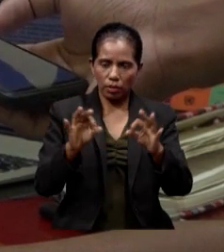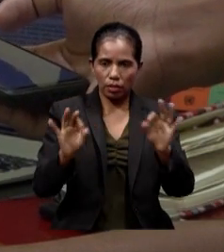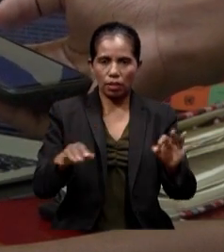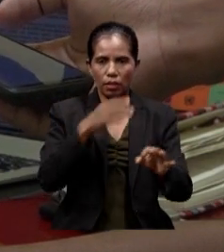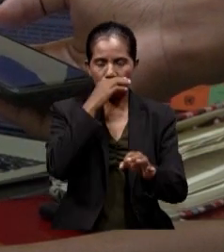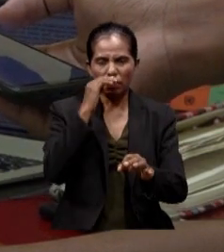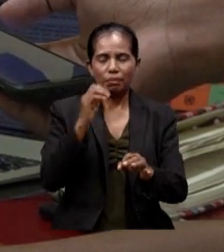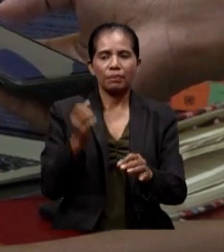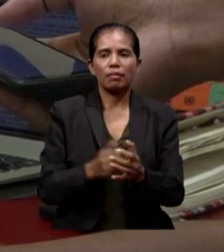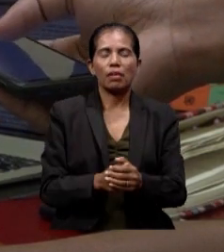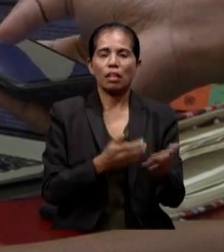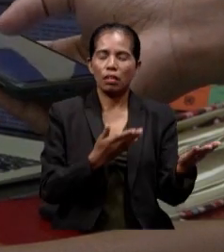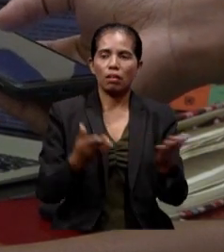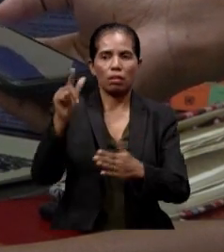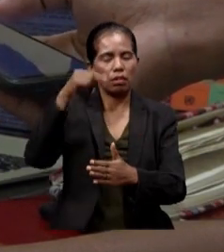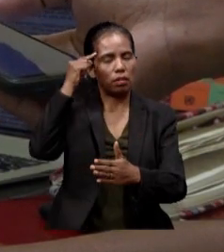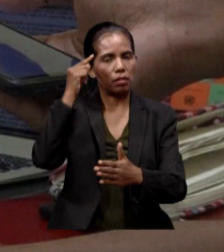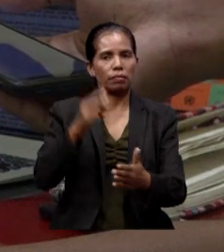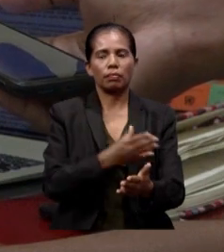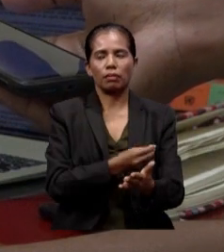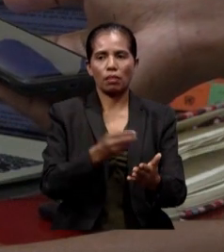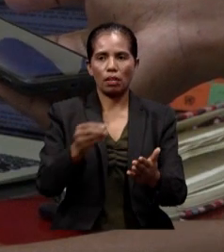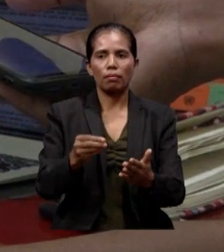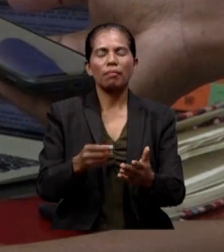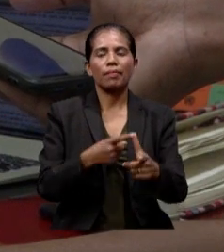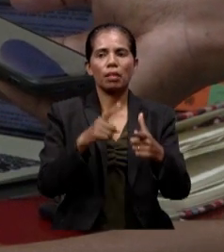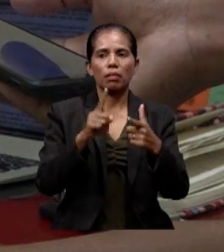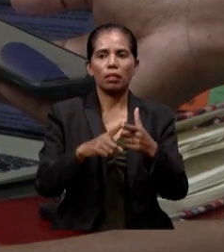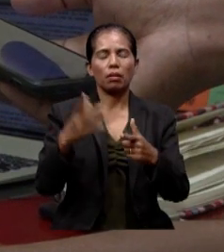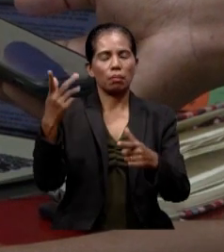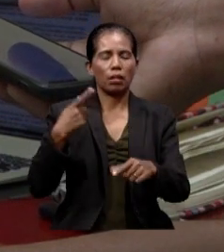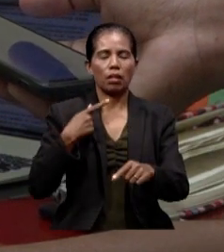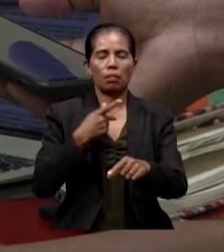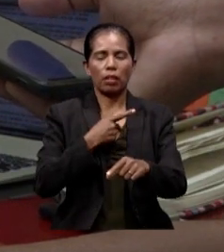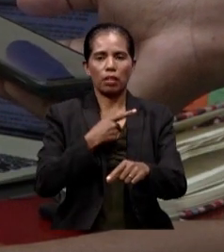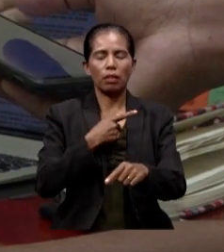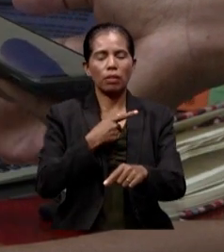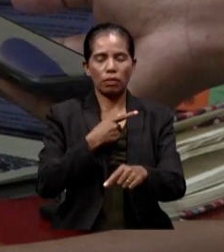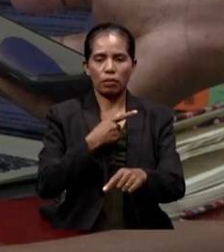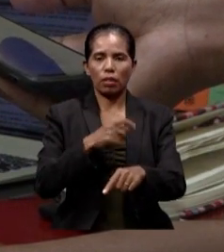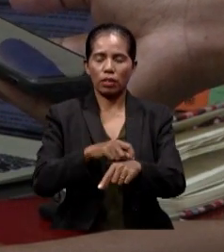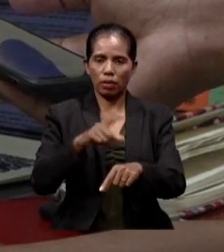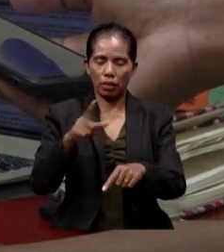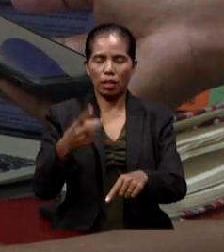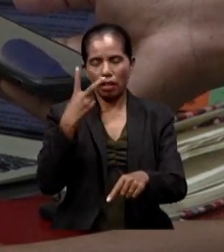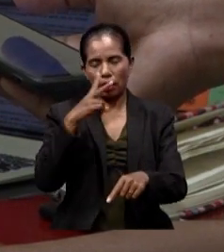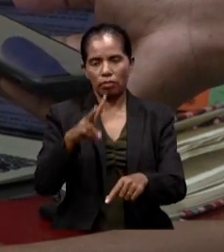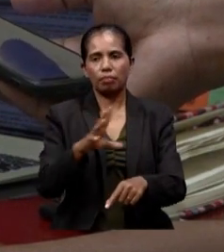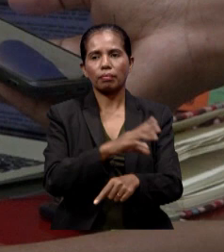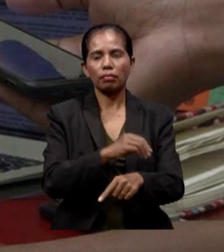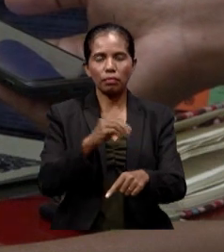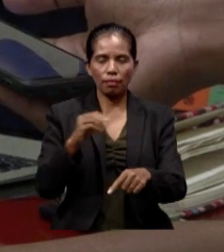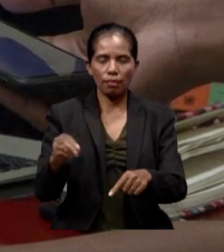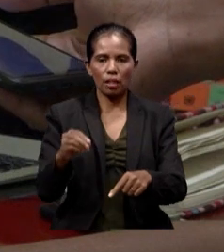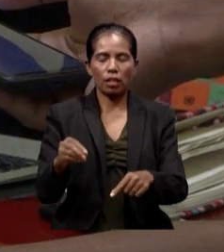bahia governo, governo propuen liu ida, depois bahia parlamento mas propuen liu ida, no iha no recrutamento nebe